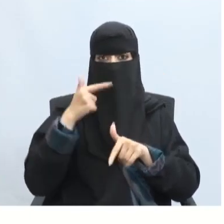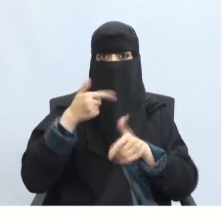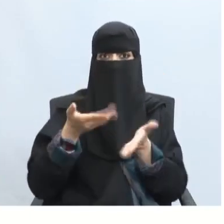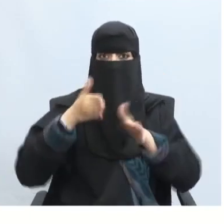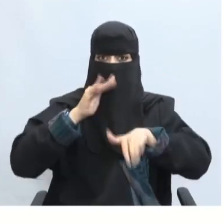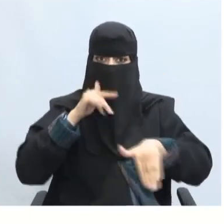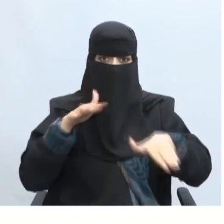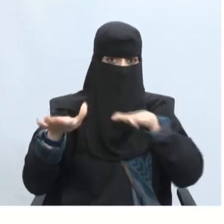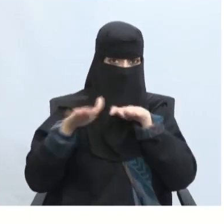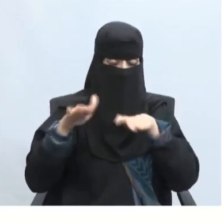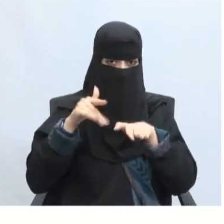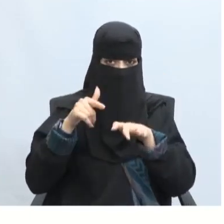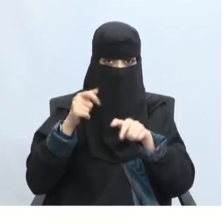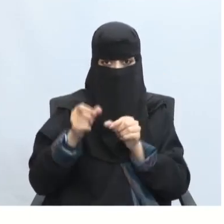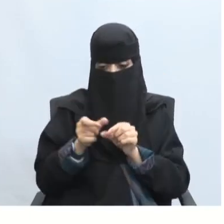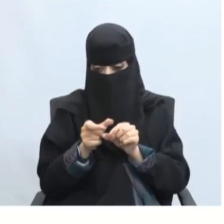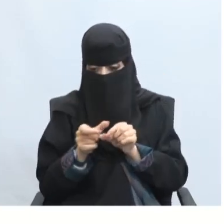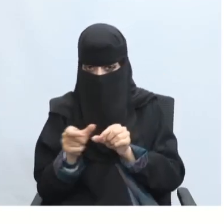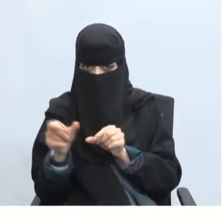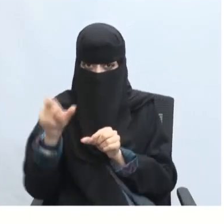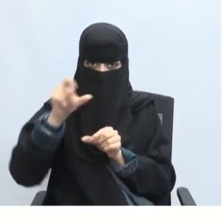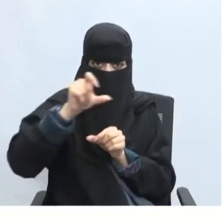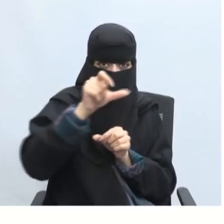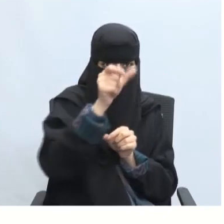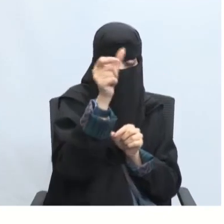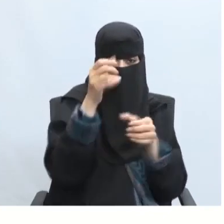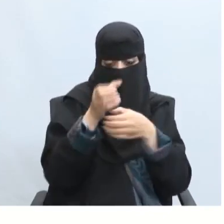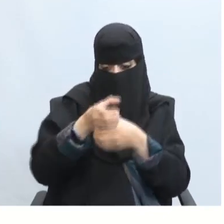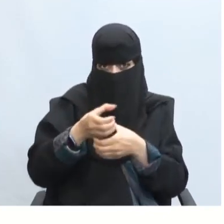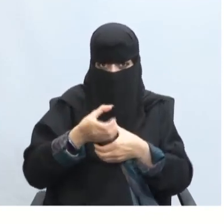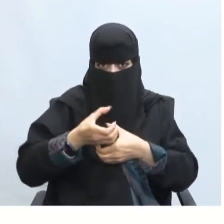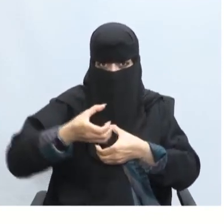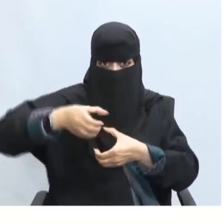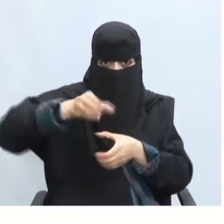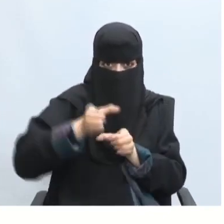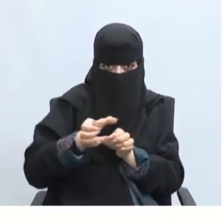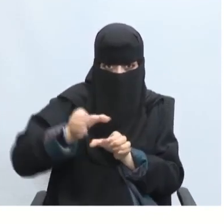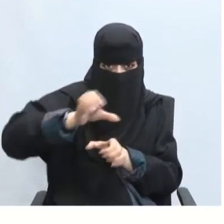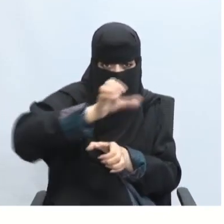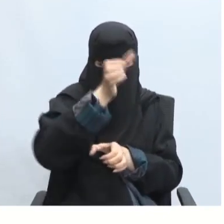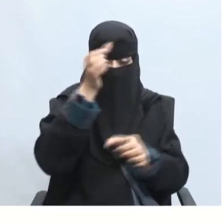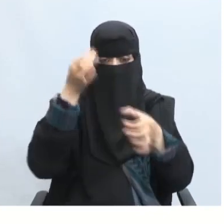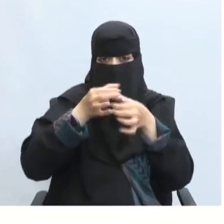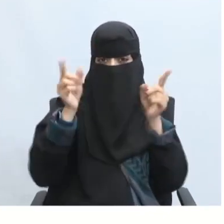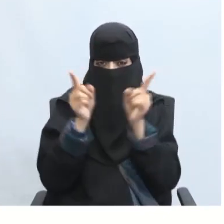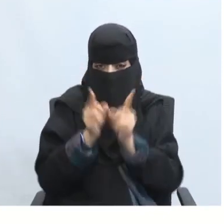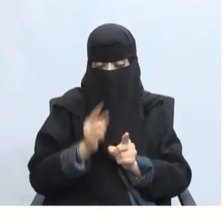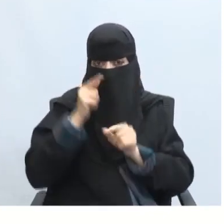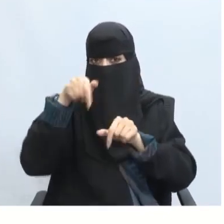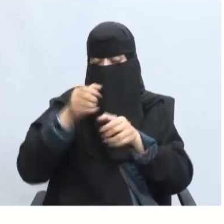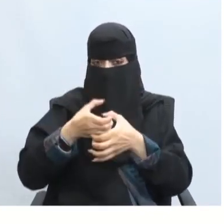معظم الزلازل على طول احزمه ضيقه هذه الاحزمه عزيزي الطالب عزيزتي